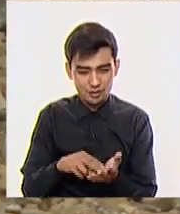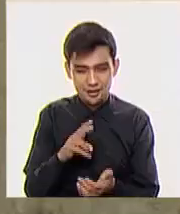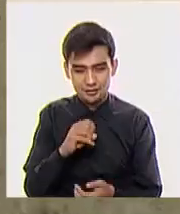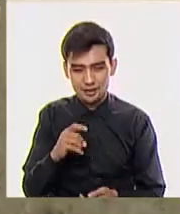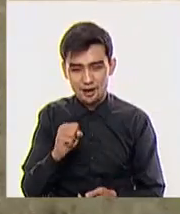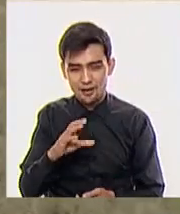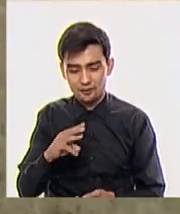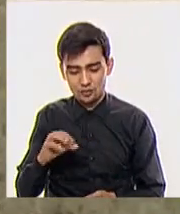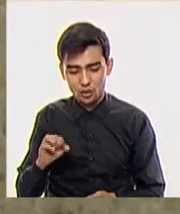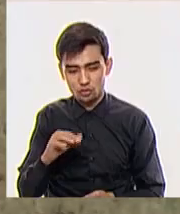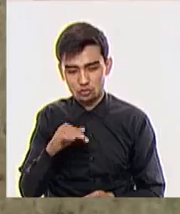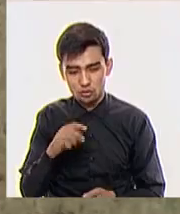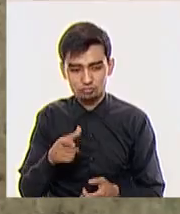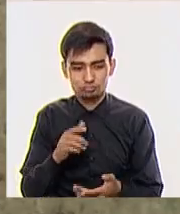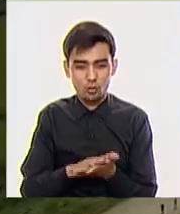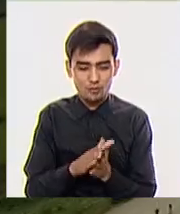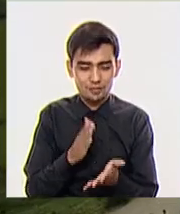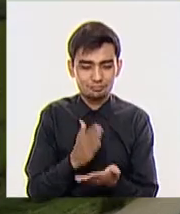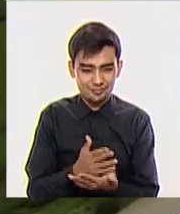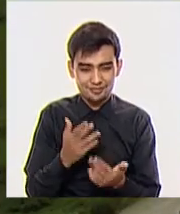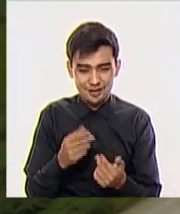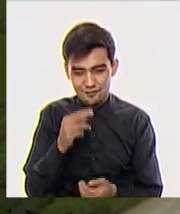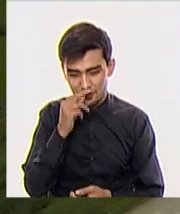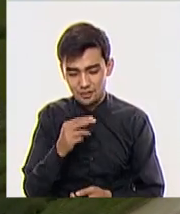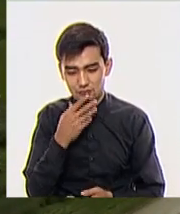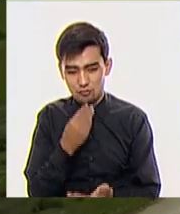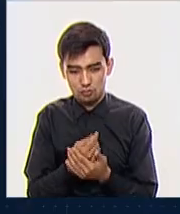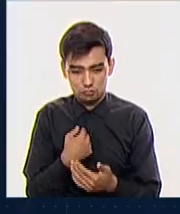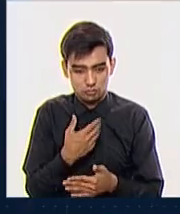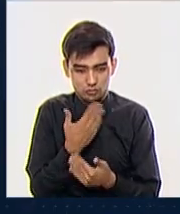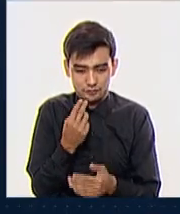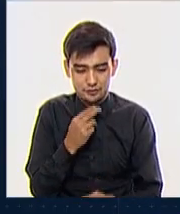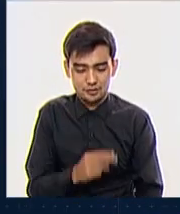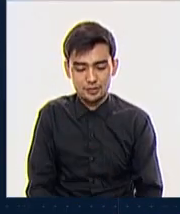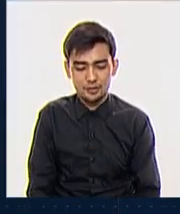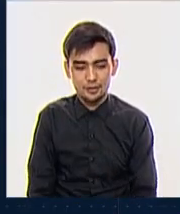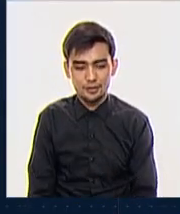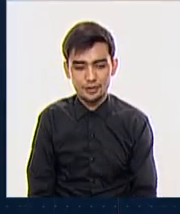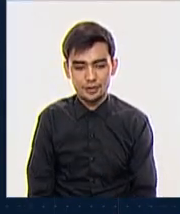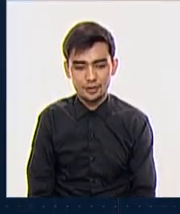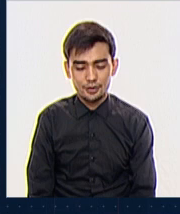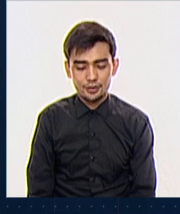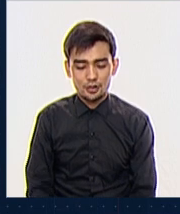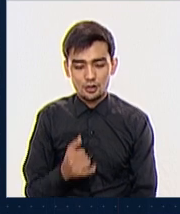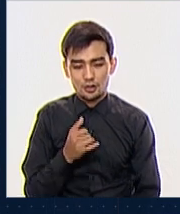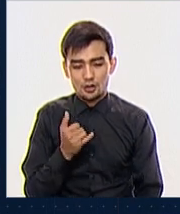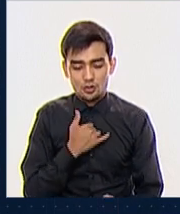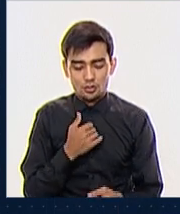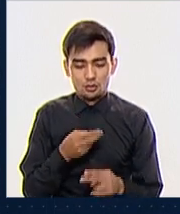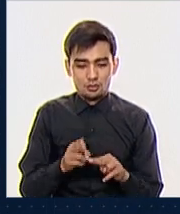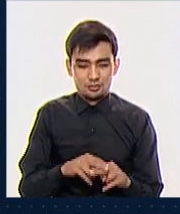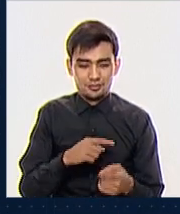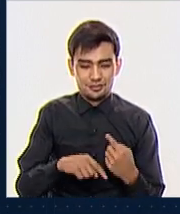«КазАвтожол», здесь хотя во многом соглашаются с позицией подрядчика, но вину свою отрицают. У подрядной организации